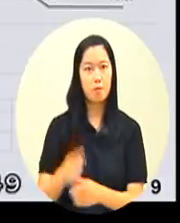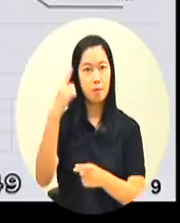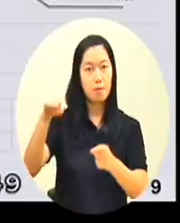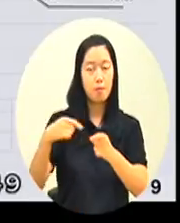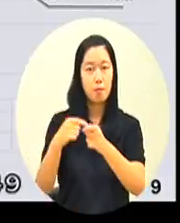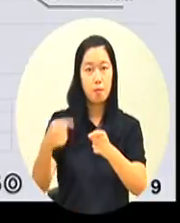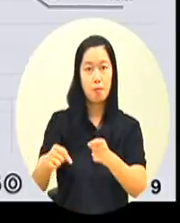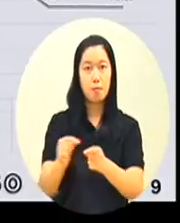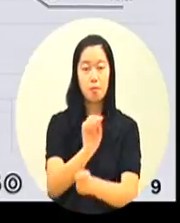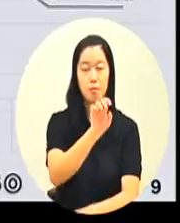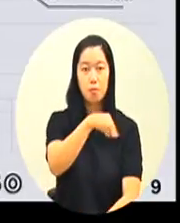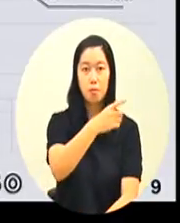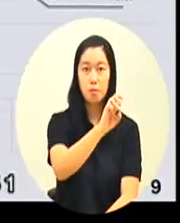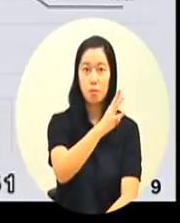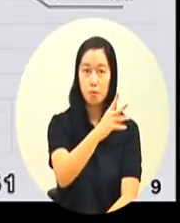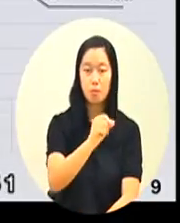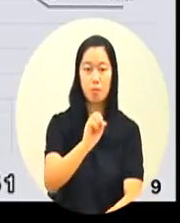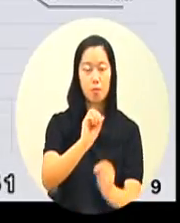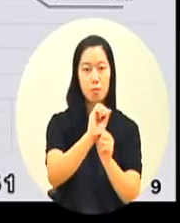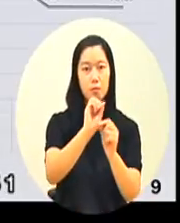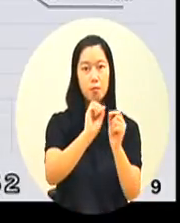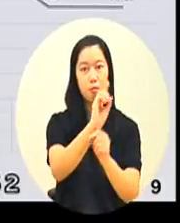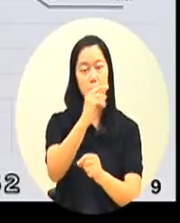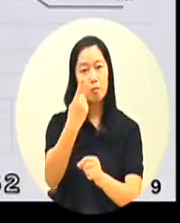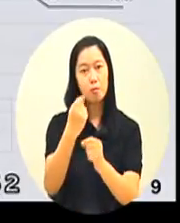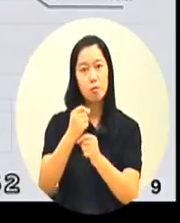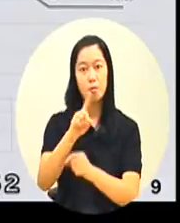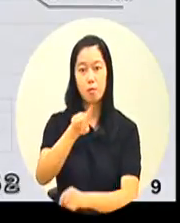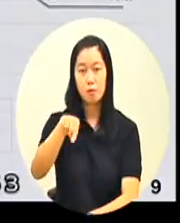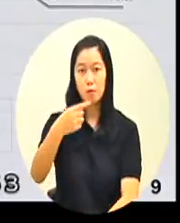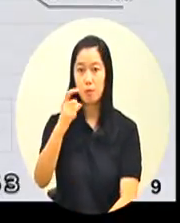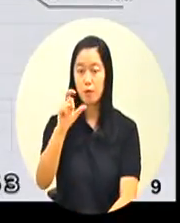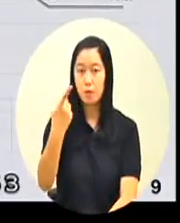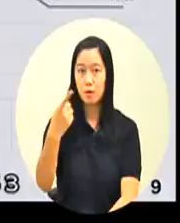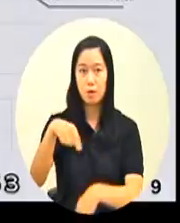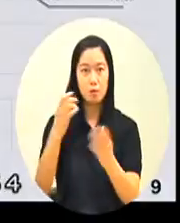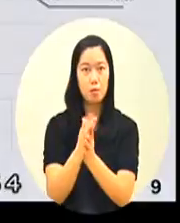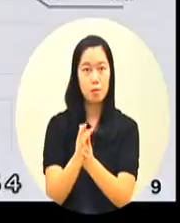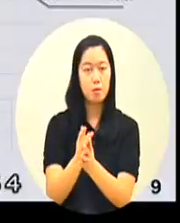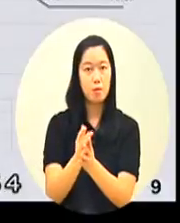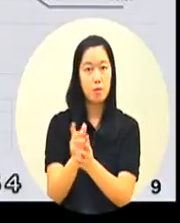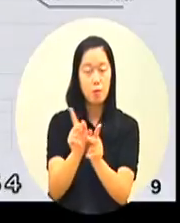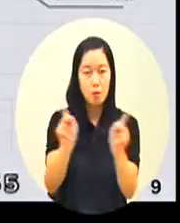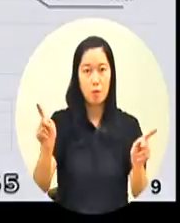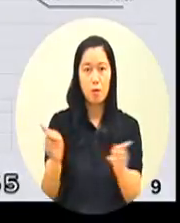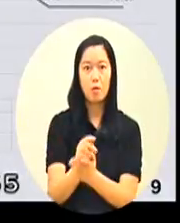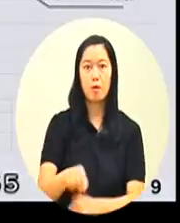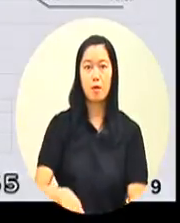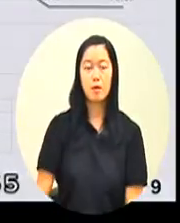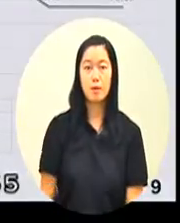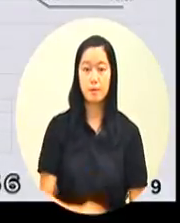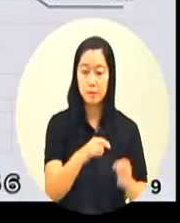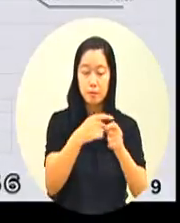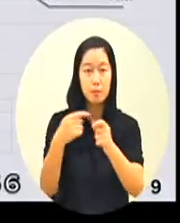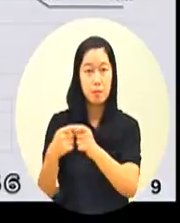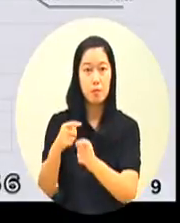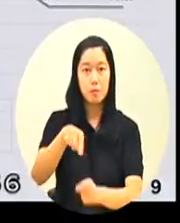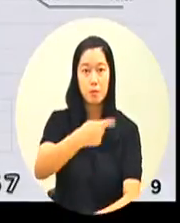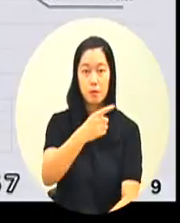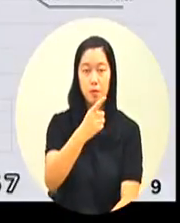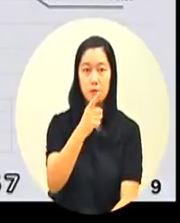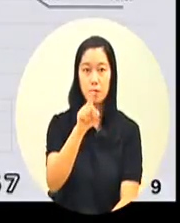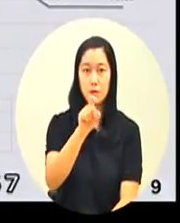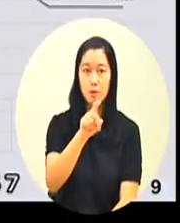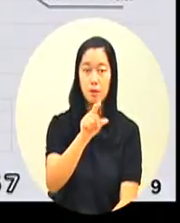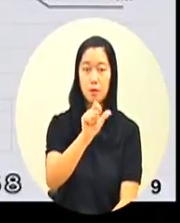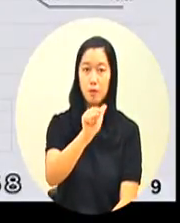是142，100年我们是161全部借了，然后115每年啊。115比135就少